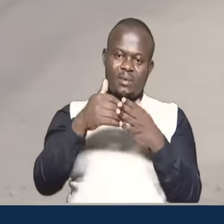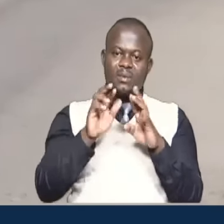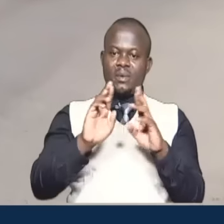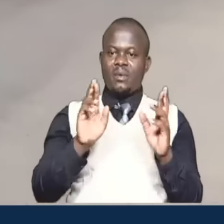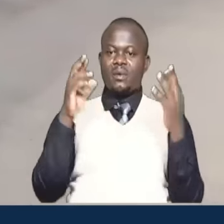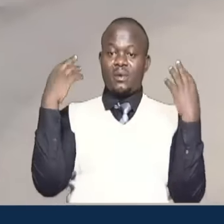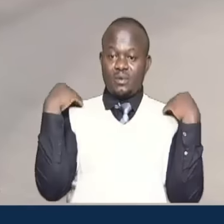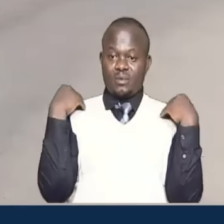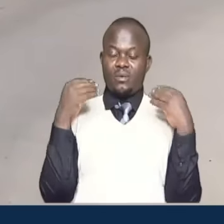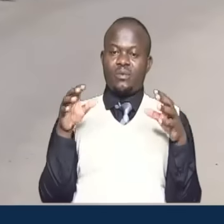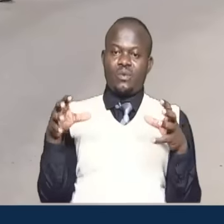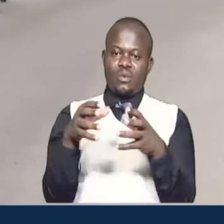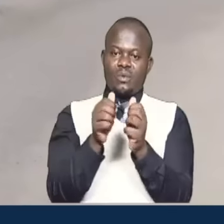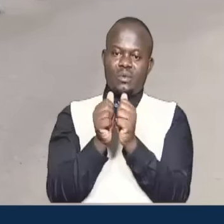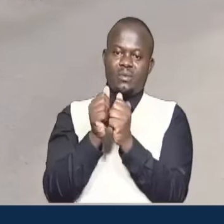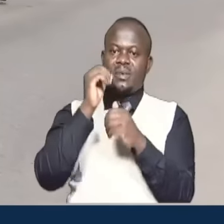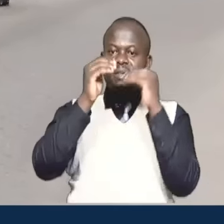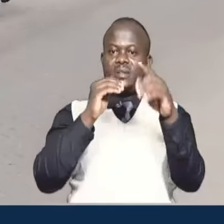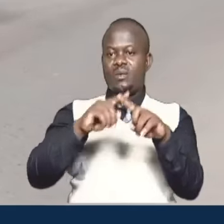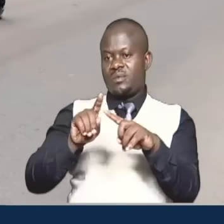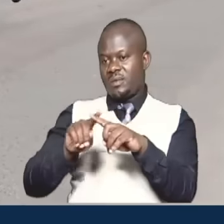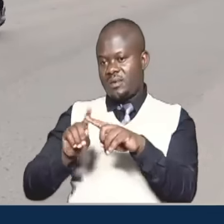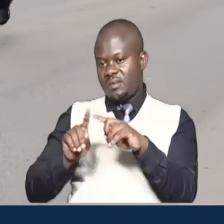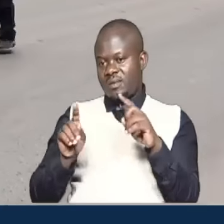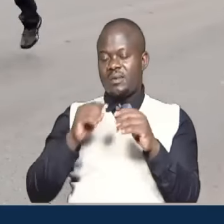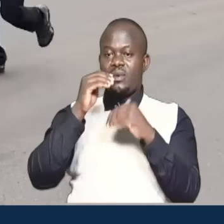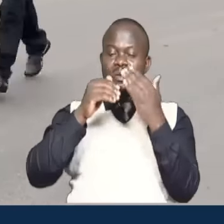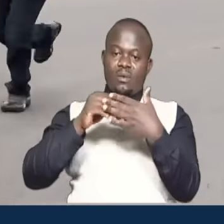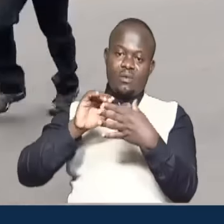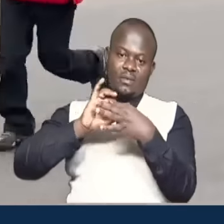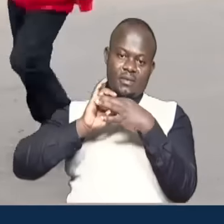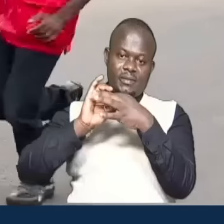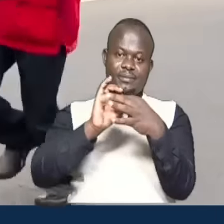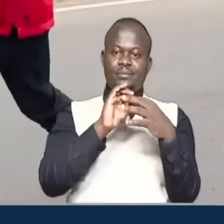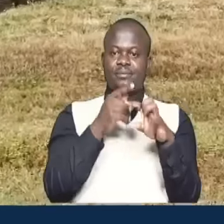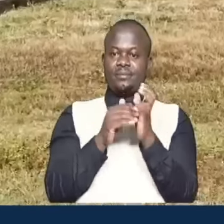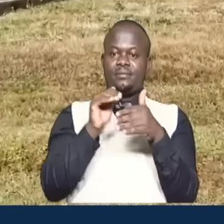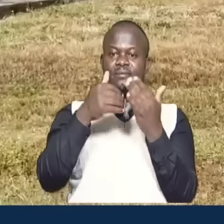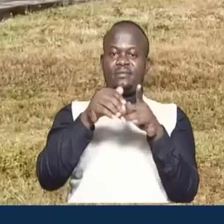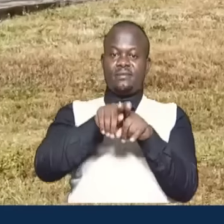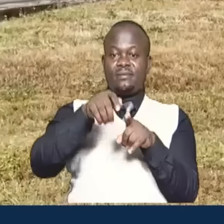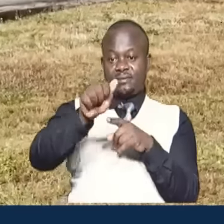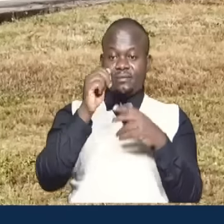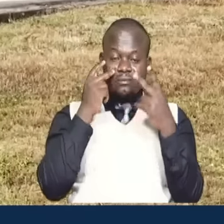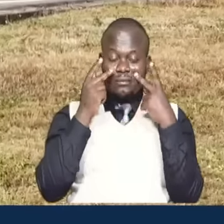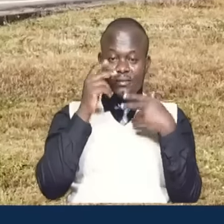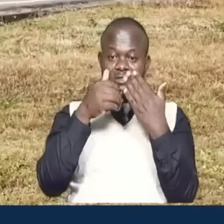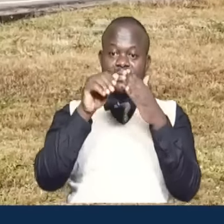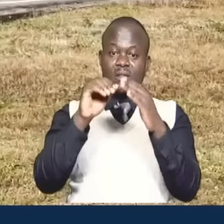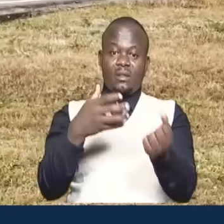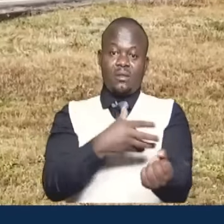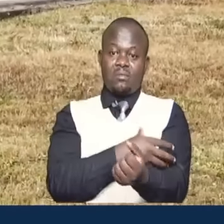umwitozo uhurirwaho n'inzego zitandukanye mu rwego rw'ubufatanye, kandi nk'uko mwabibonye mwaje kubona ko